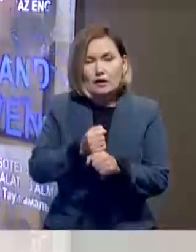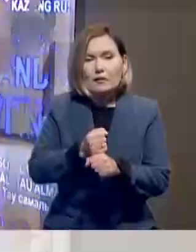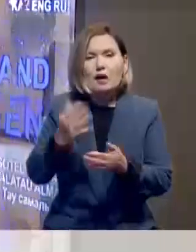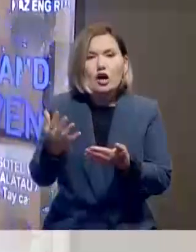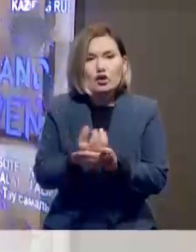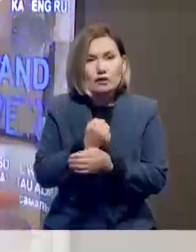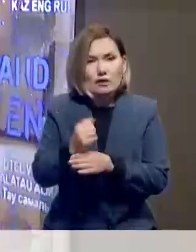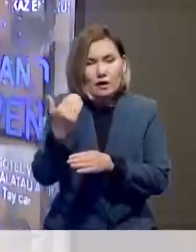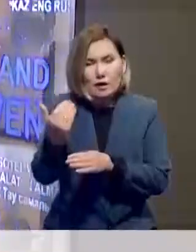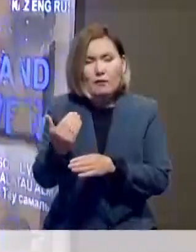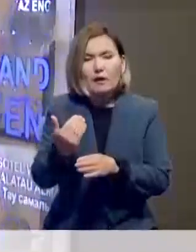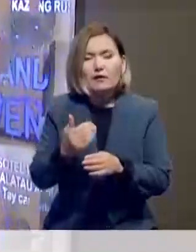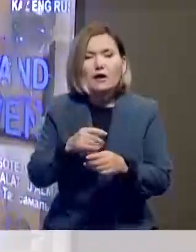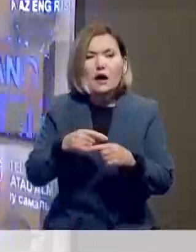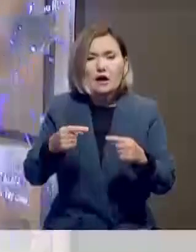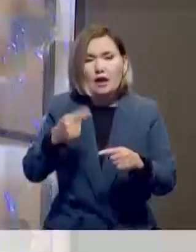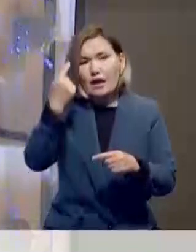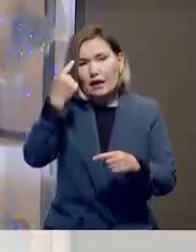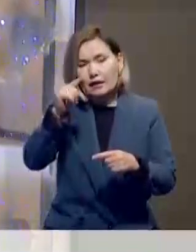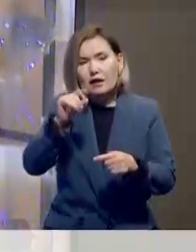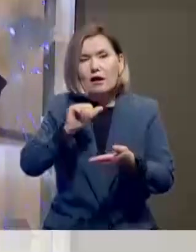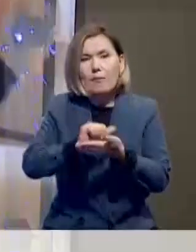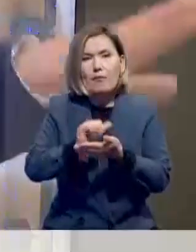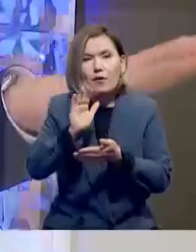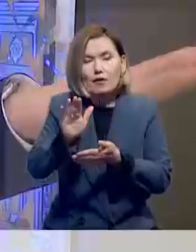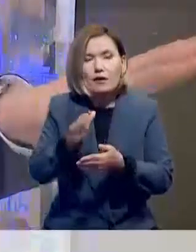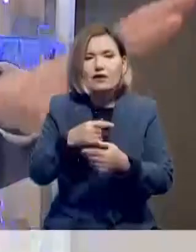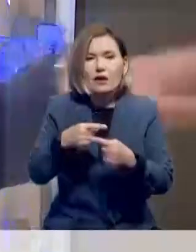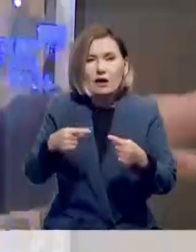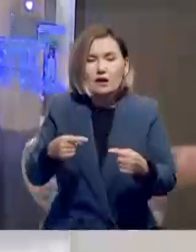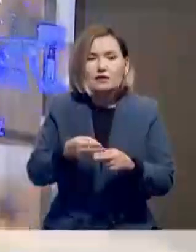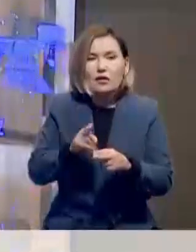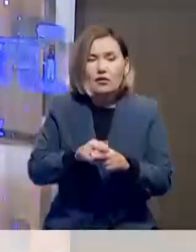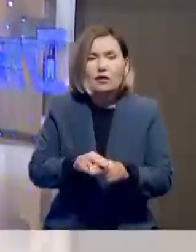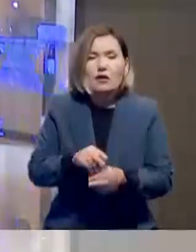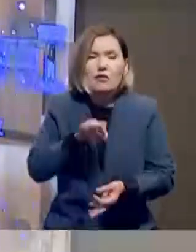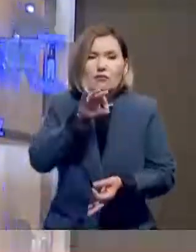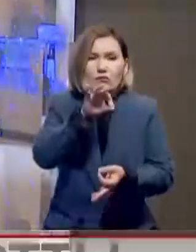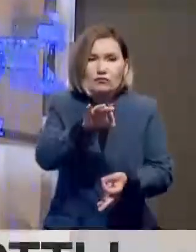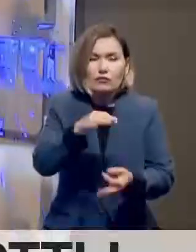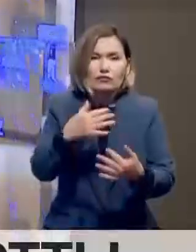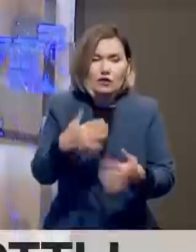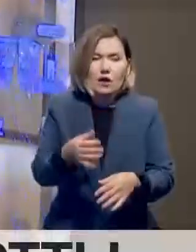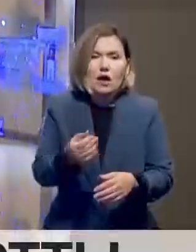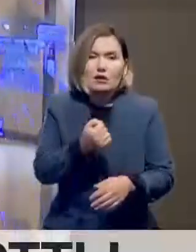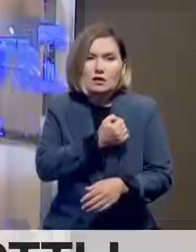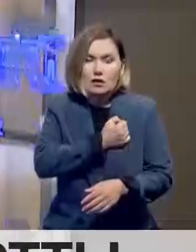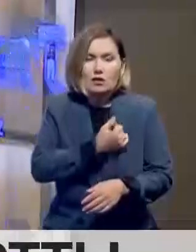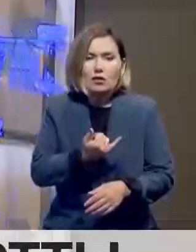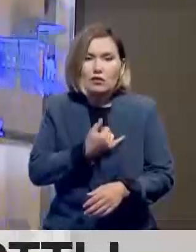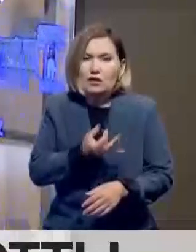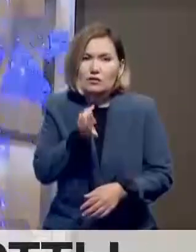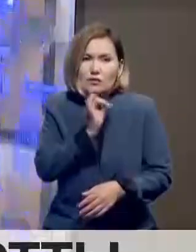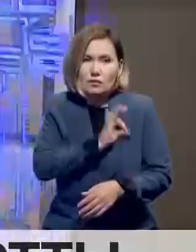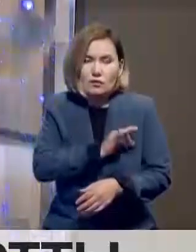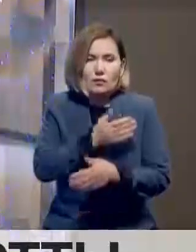жетістіктері, мақалалары, идеялары, патенттері бір жатыр босқа шаңның астында. Өкінішке қарай бізде дұрыс